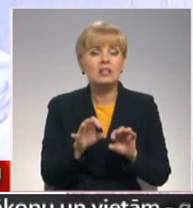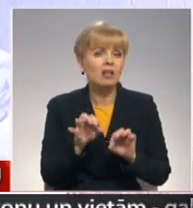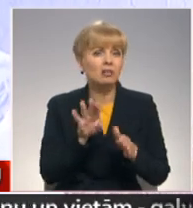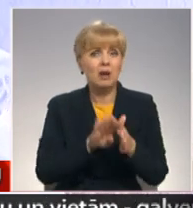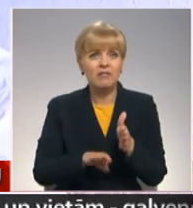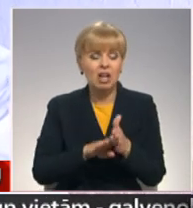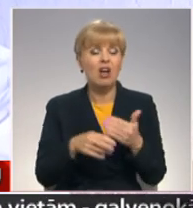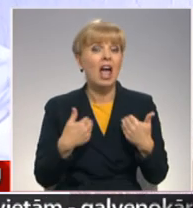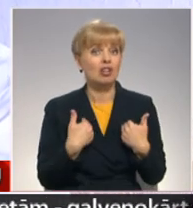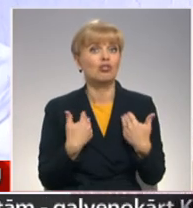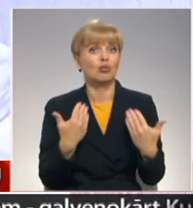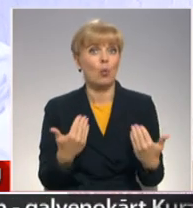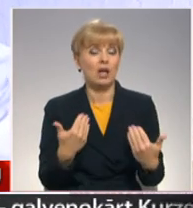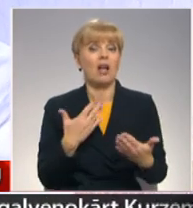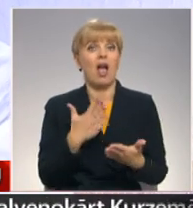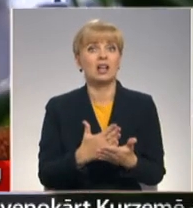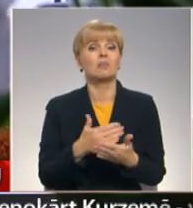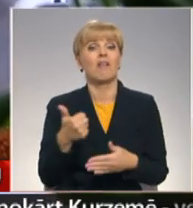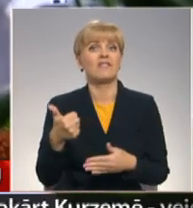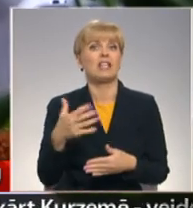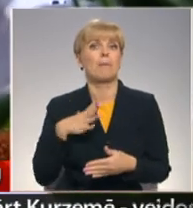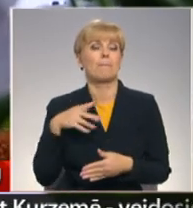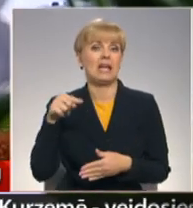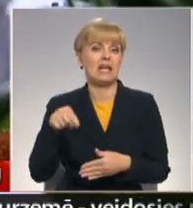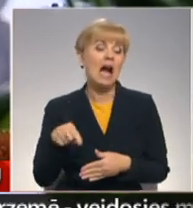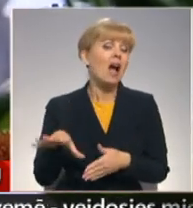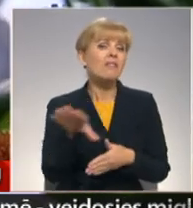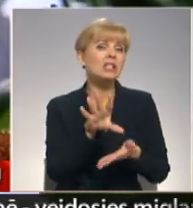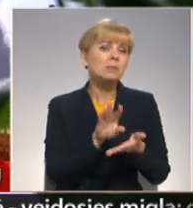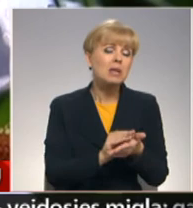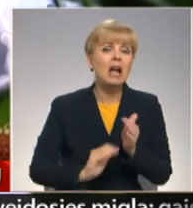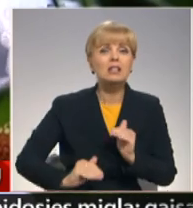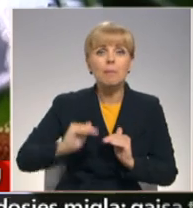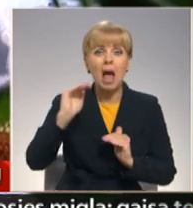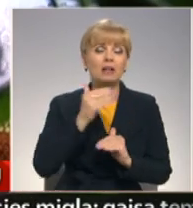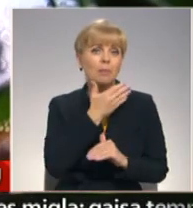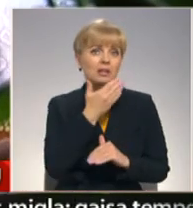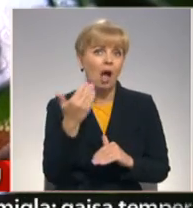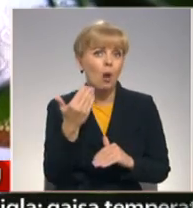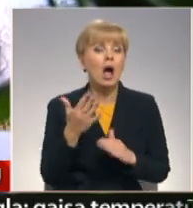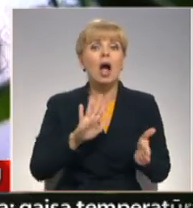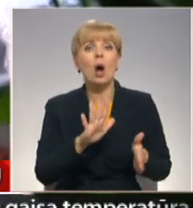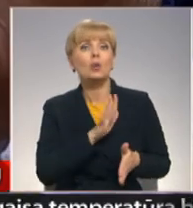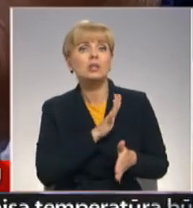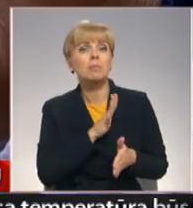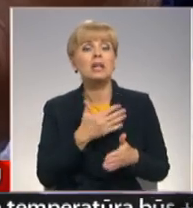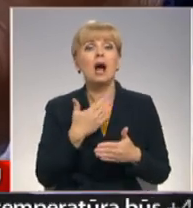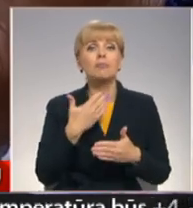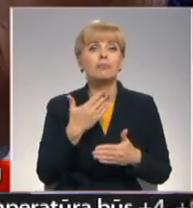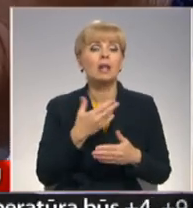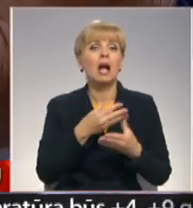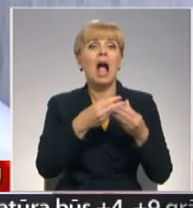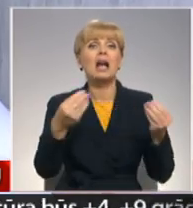vienkārši. Tāpēc es saku, šodien te esmu, kad viņa bija tur. Un lai arī tas viss pieredzēts bērnībā, nebūtu nav tā, ka kaut kas būtu gaiss no